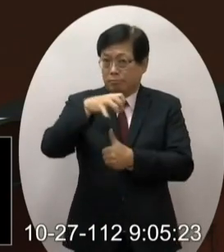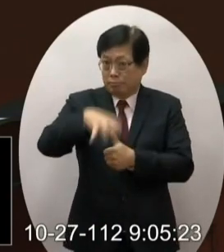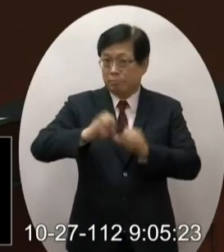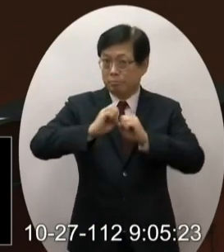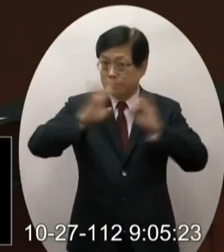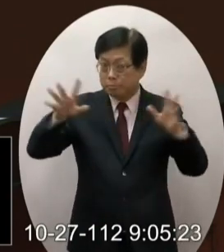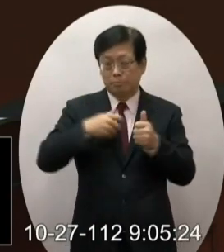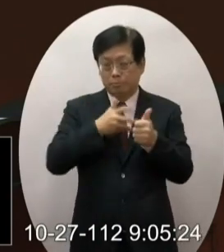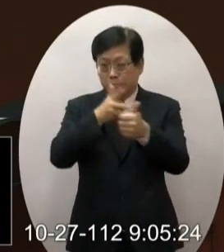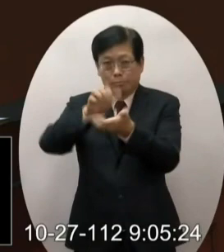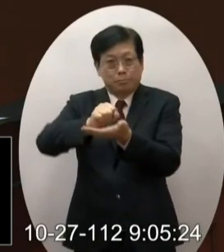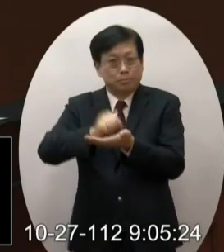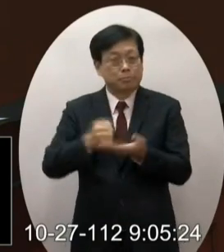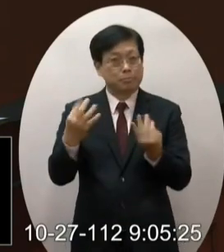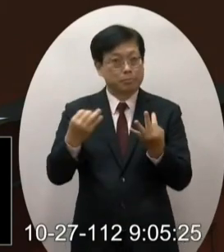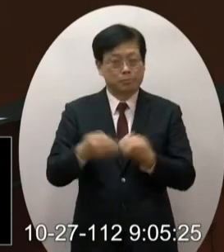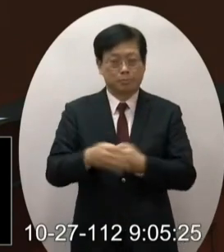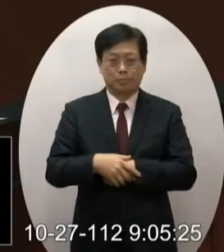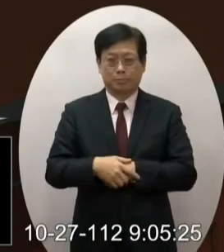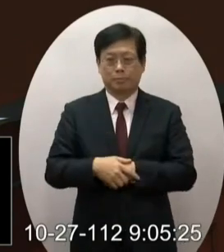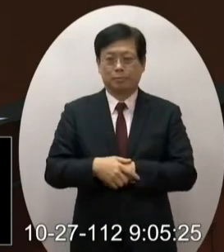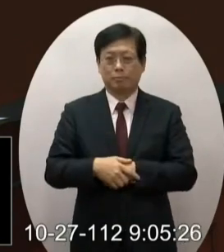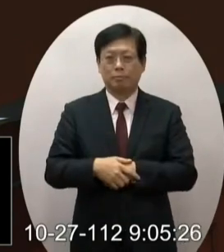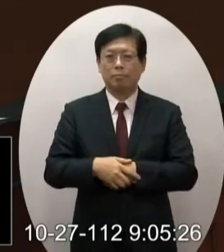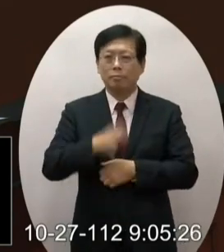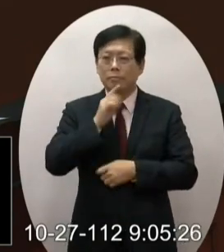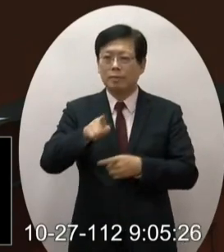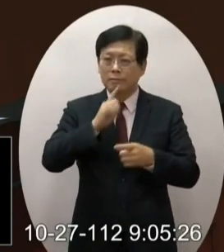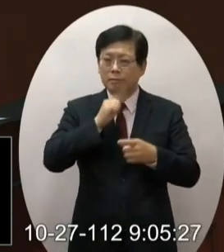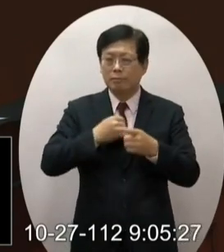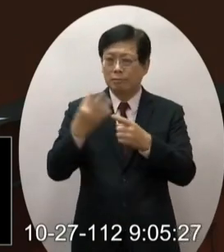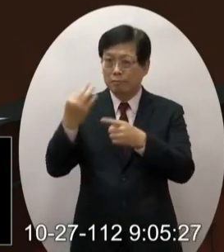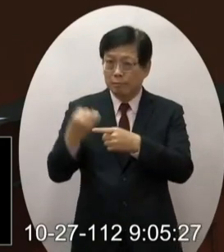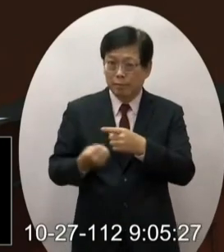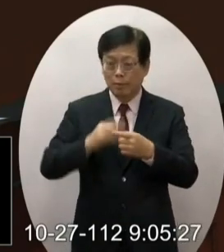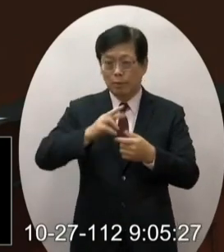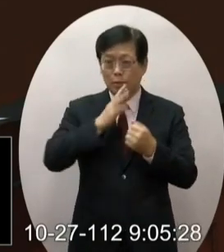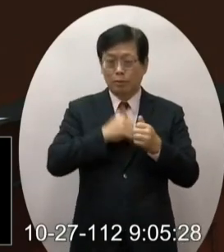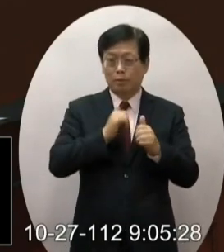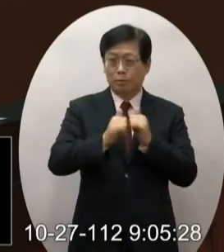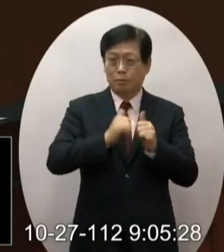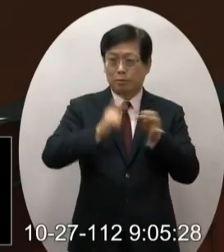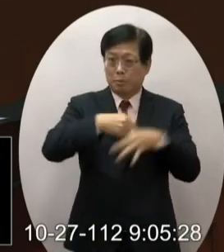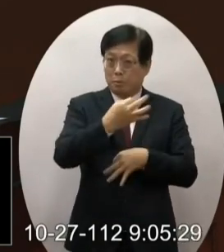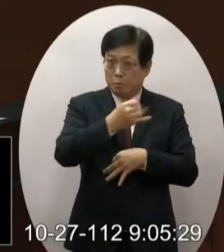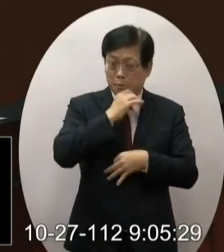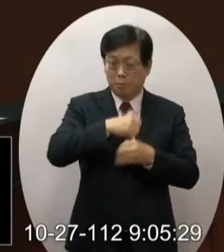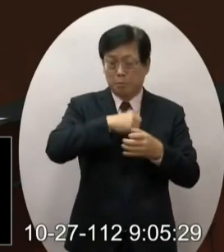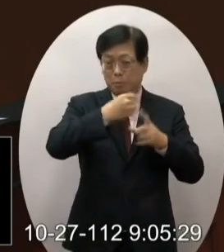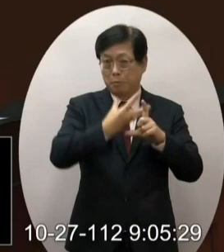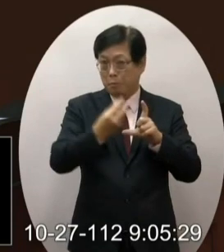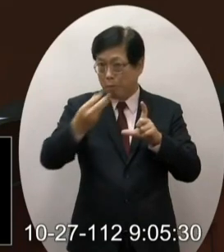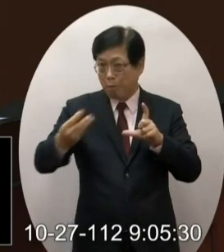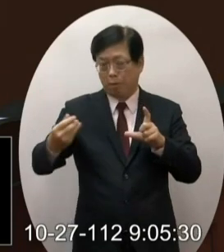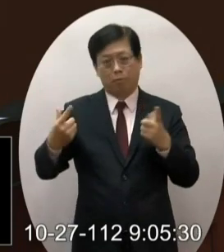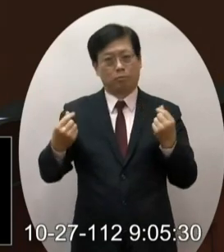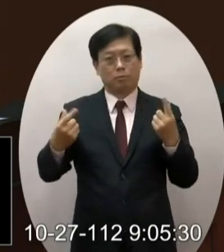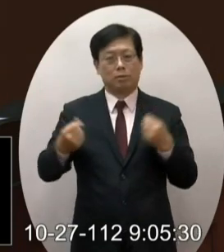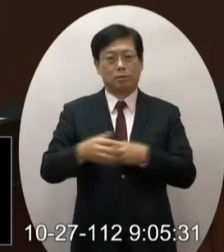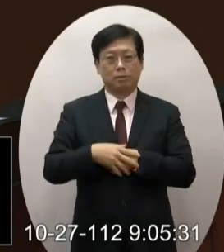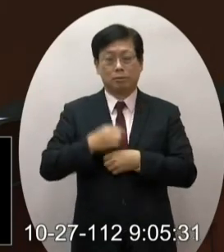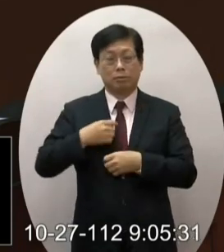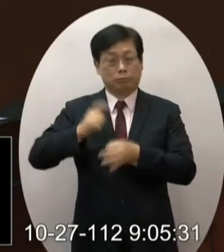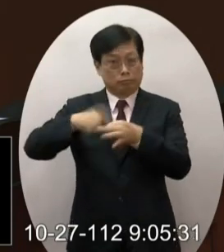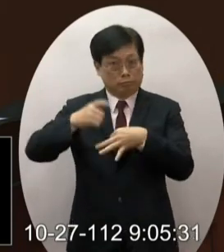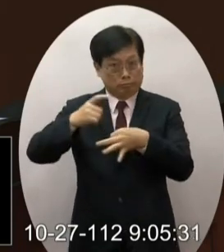公布的调查报告，不管是吉尼系数还是 GDP 的分配趋势，都出现所